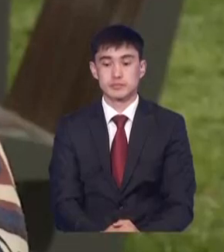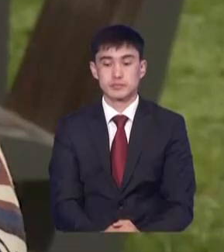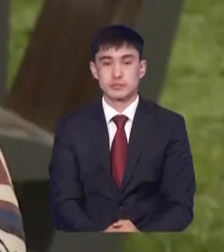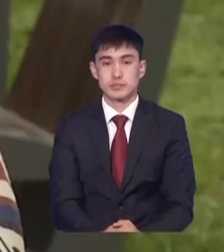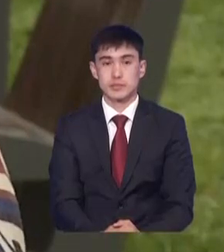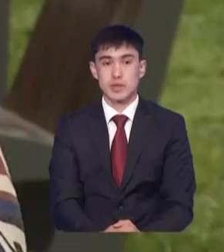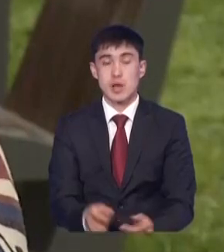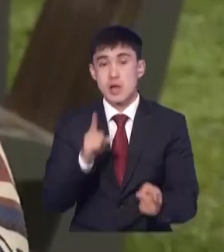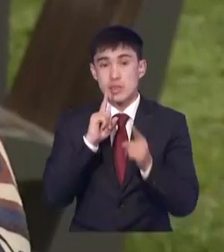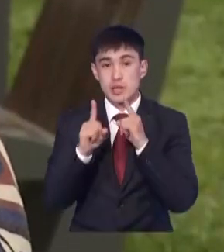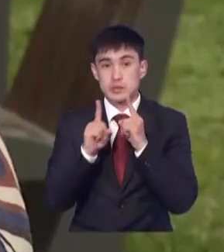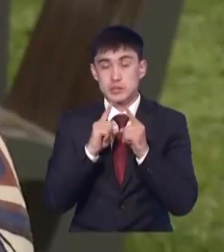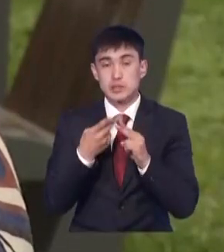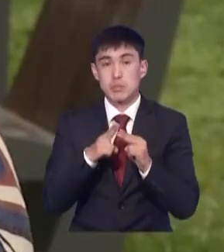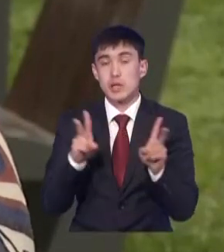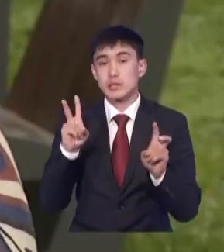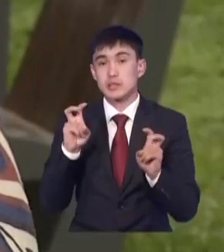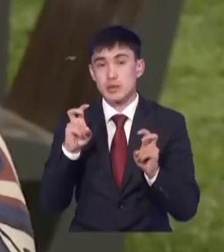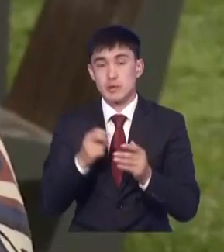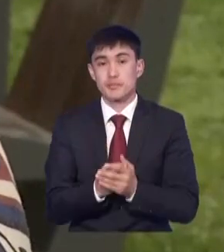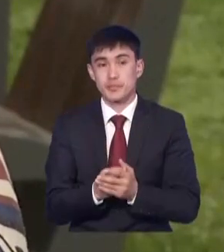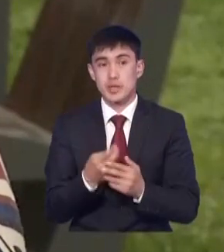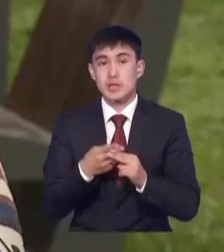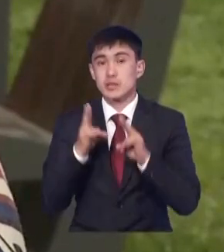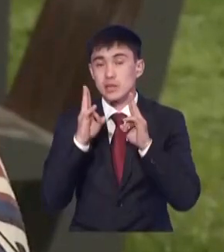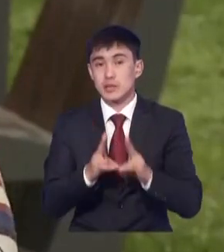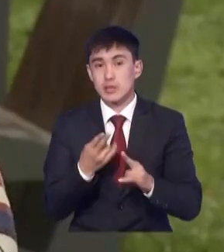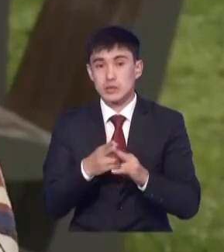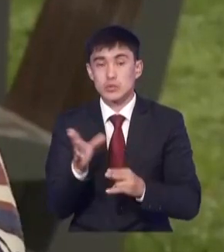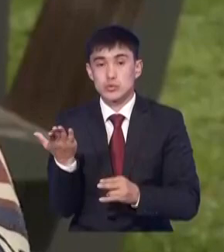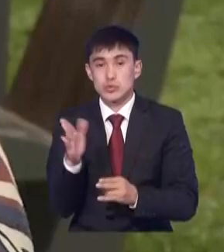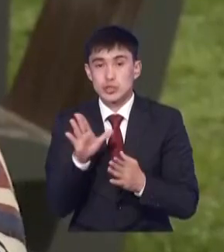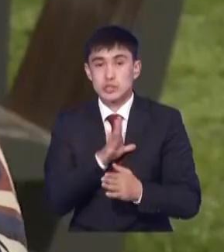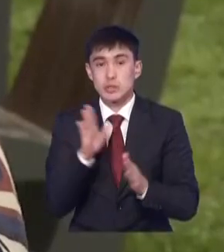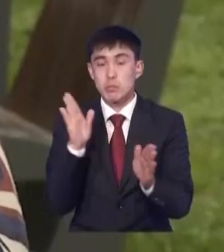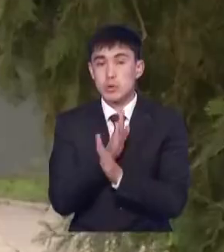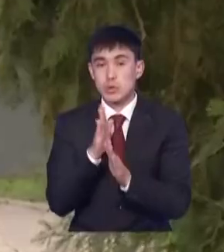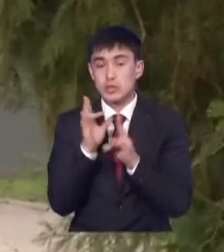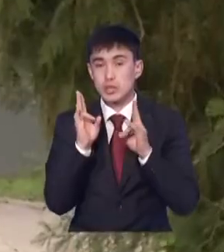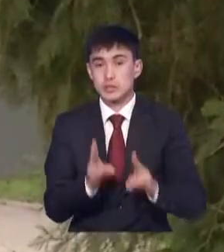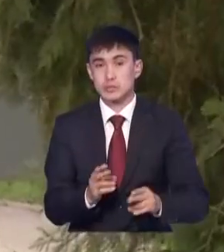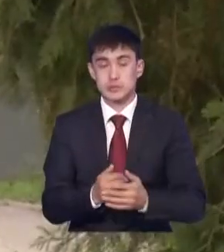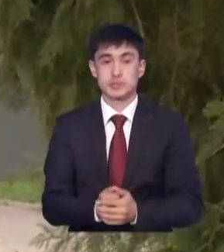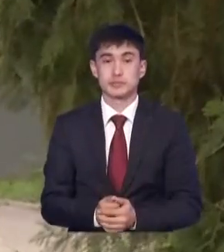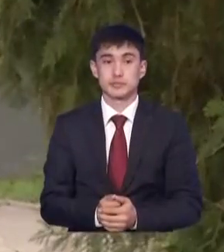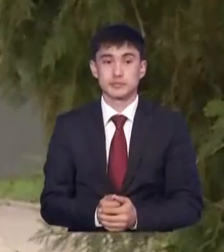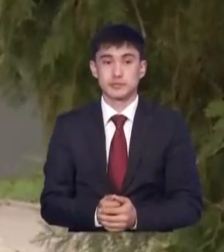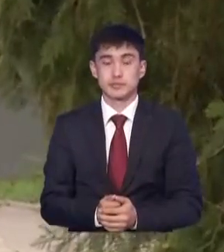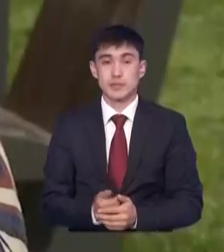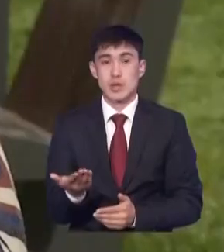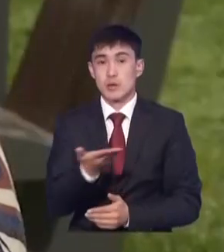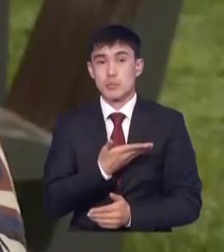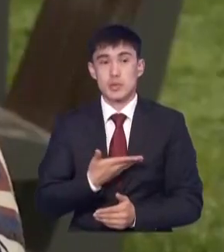На сессии это была тема, вот эта трагедия, которая случилась, это природа, природные катаклизмы. Да.